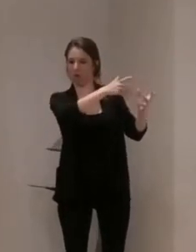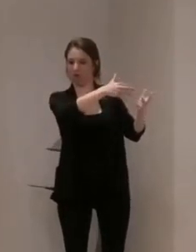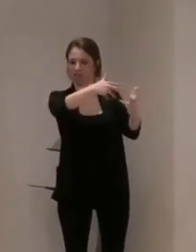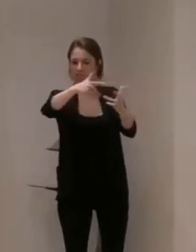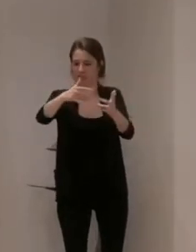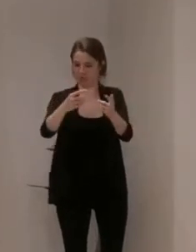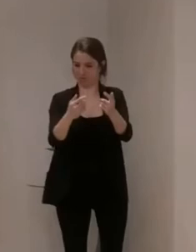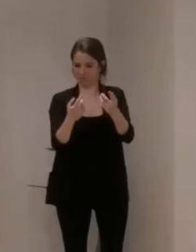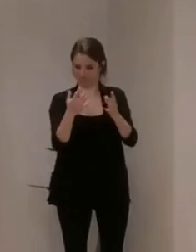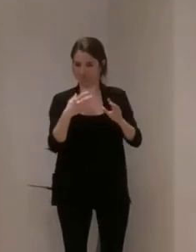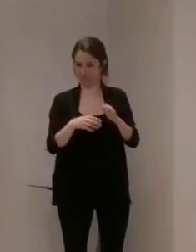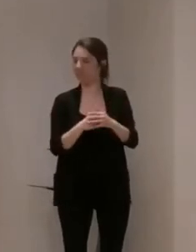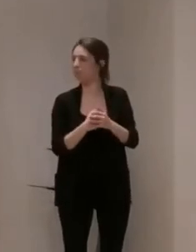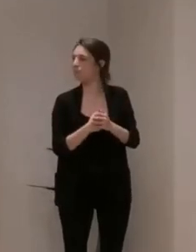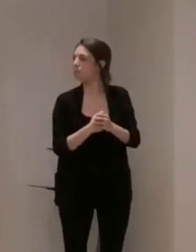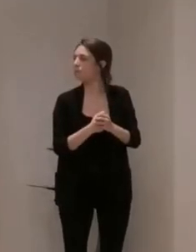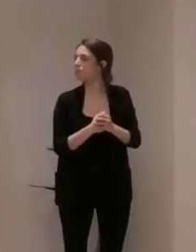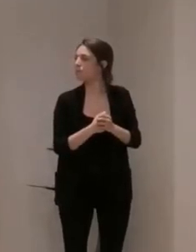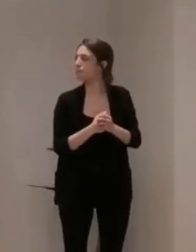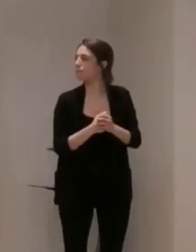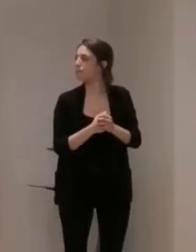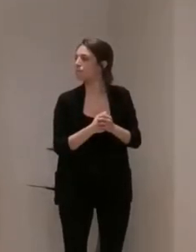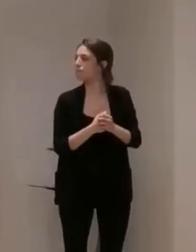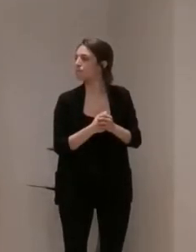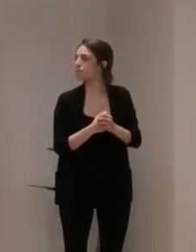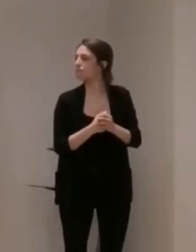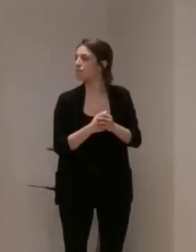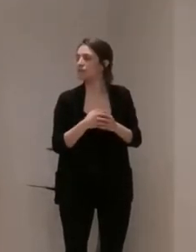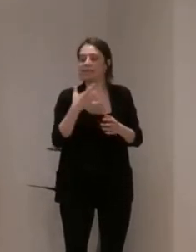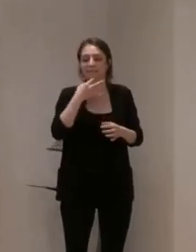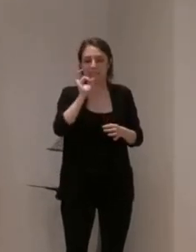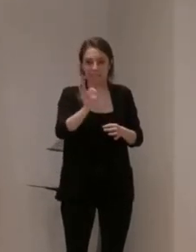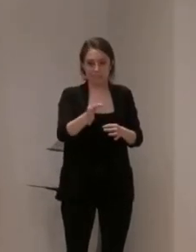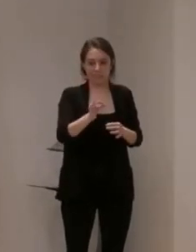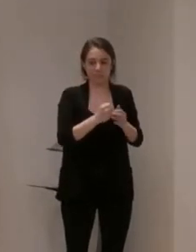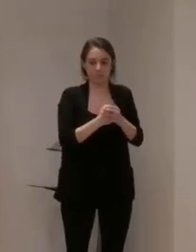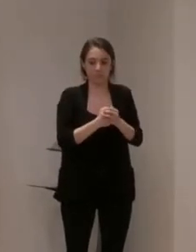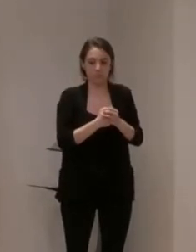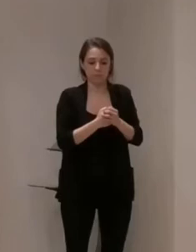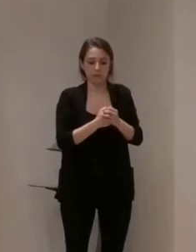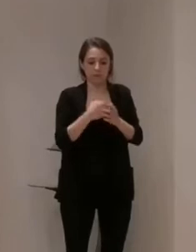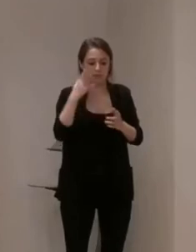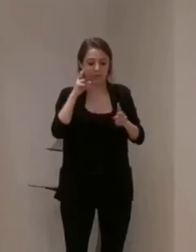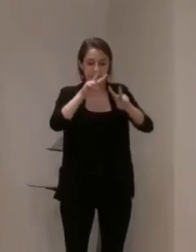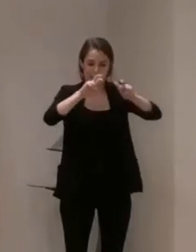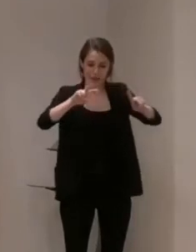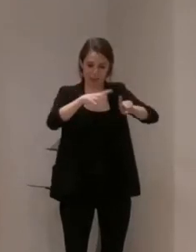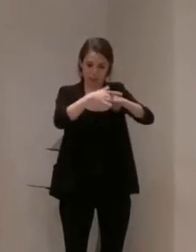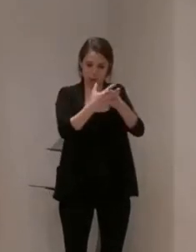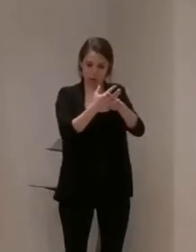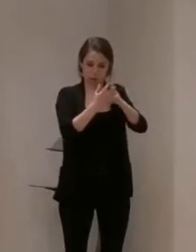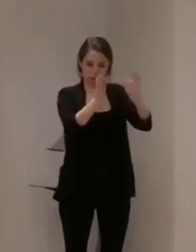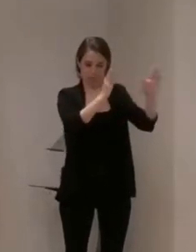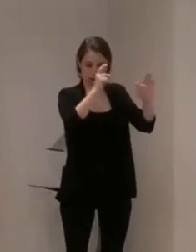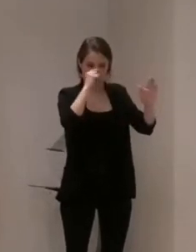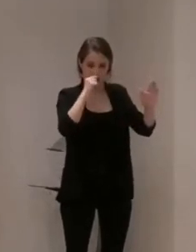Sí. Explica'm, el titular, tot el que es va fer. De fet, si analitzem la situació, el comportament del franquisme, en el